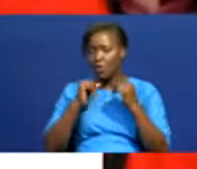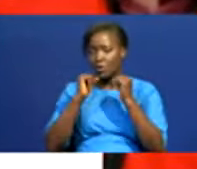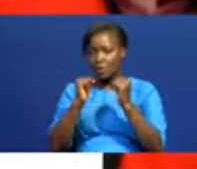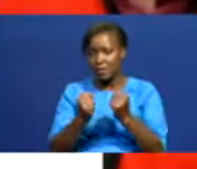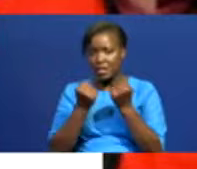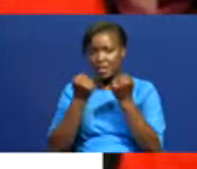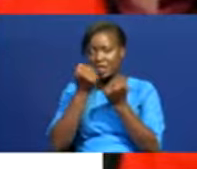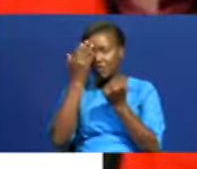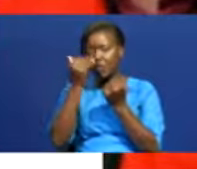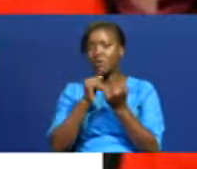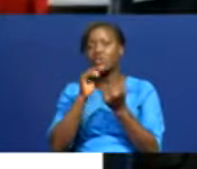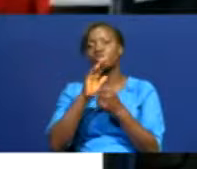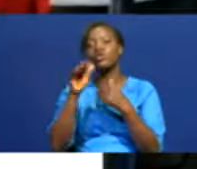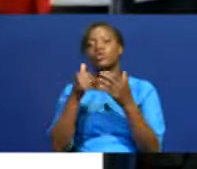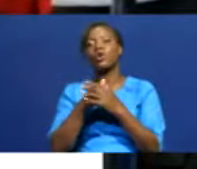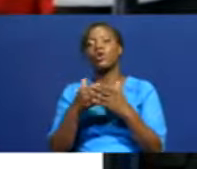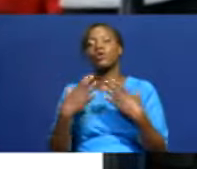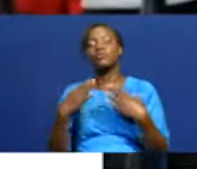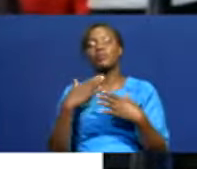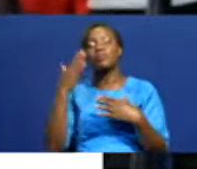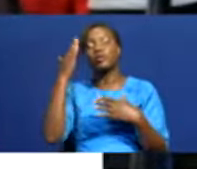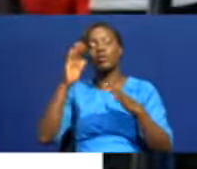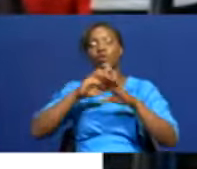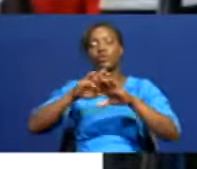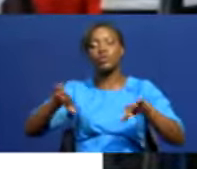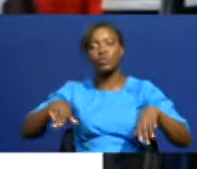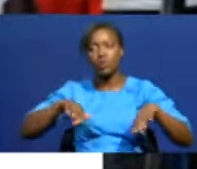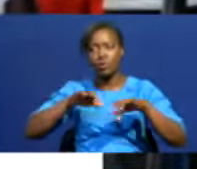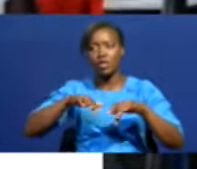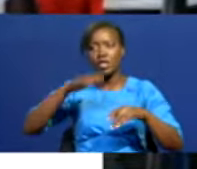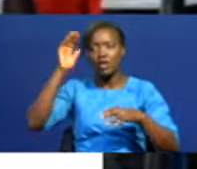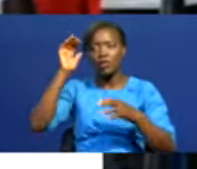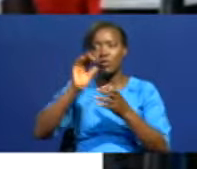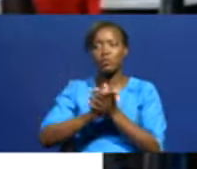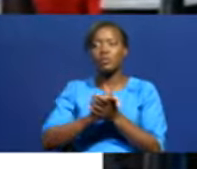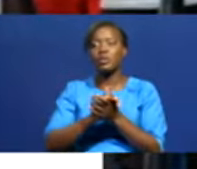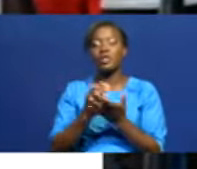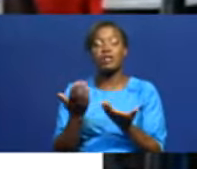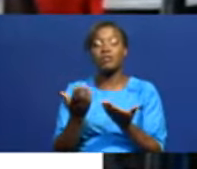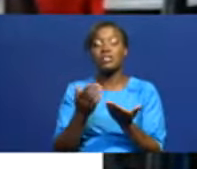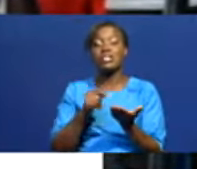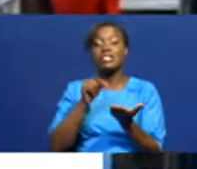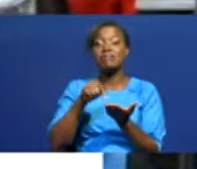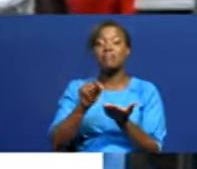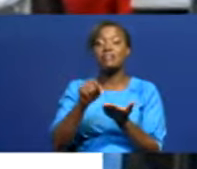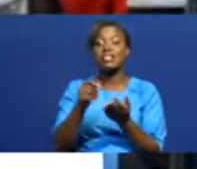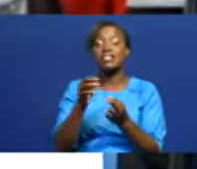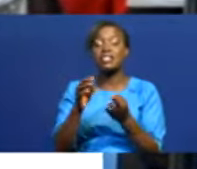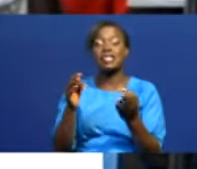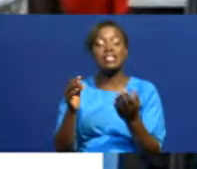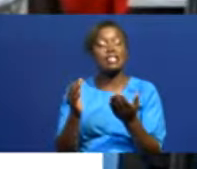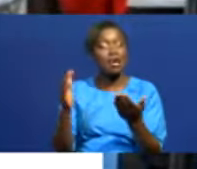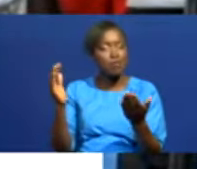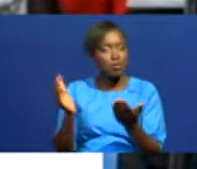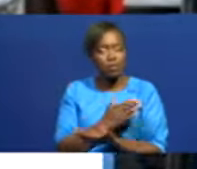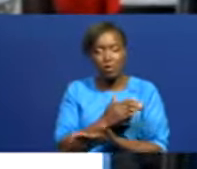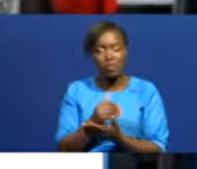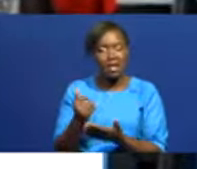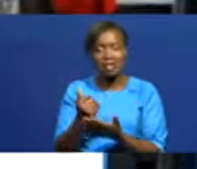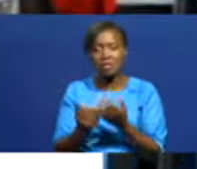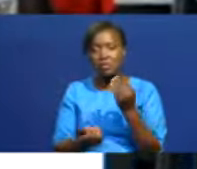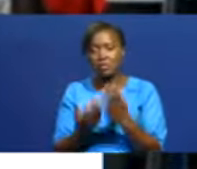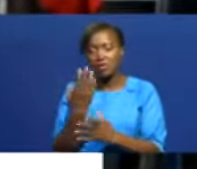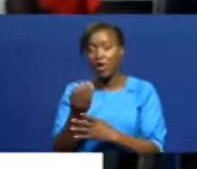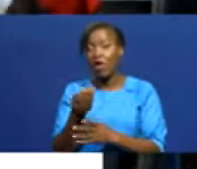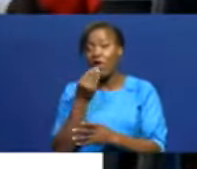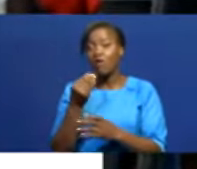sababu si watu wote wanaojua kuogelea. Tuna imani hizi mbegu hata kama zitachukuliwa zingine zitatoa mazao na zitaweza kuwasaidia kichakula, na tunajua